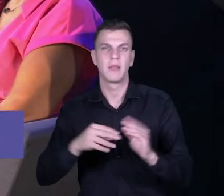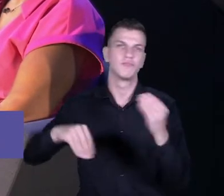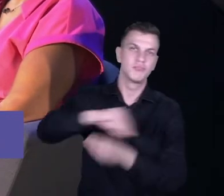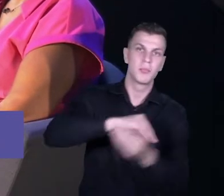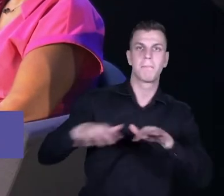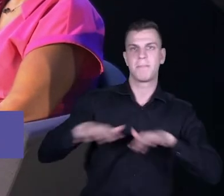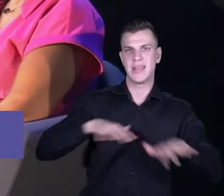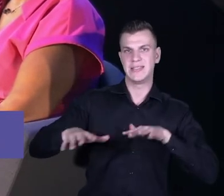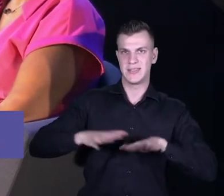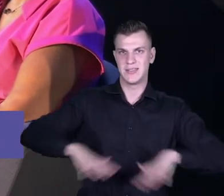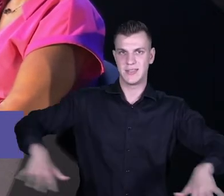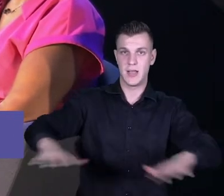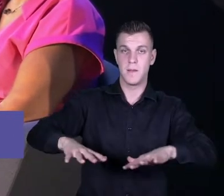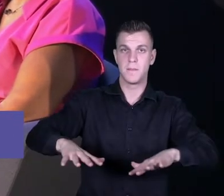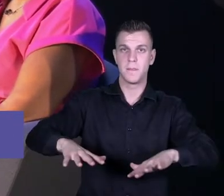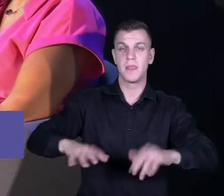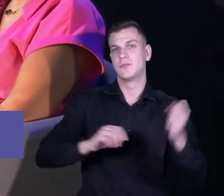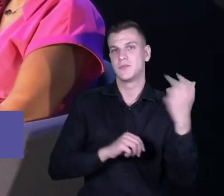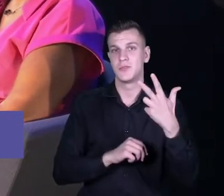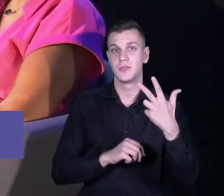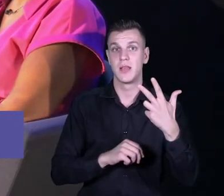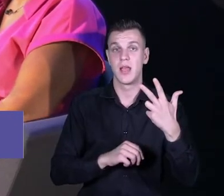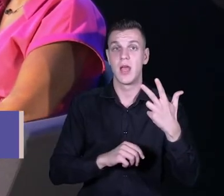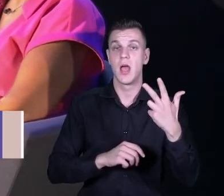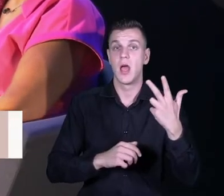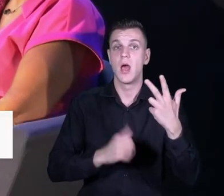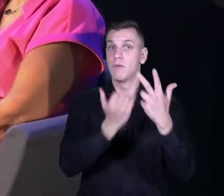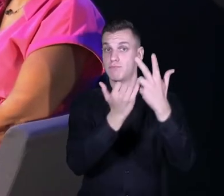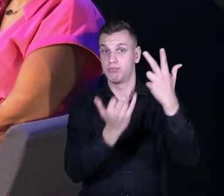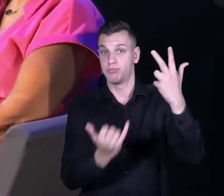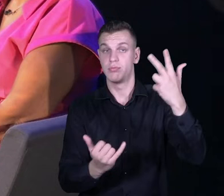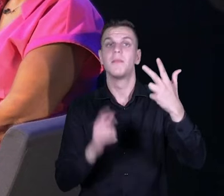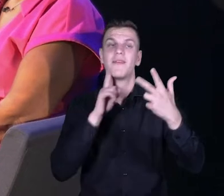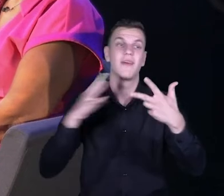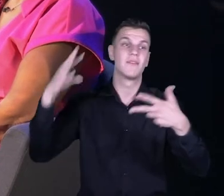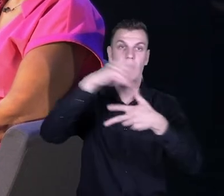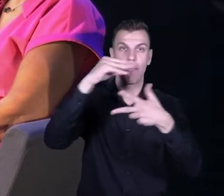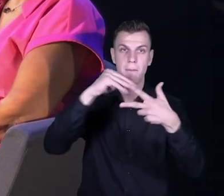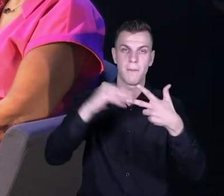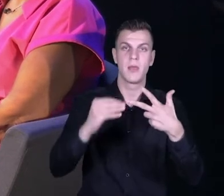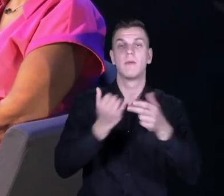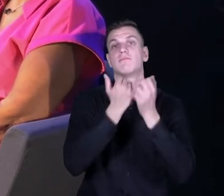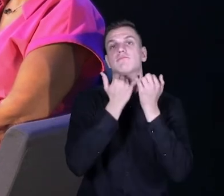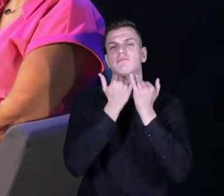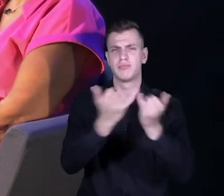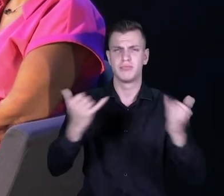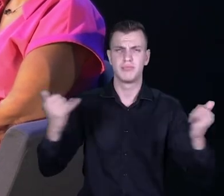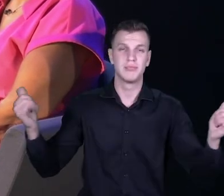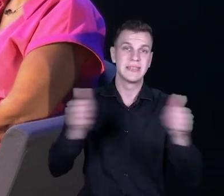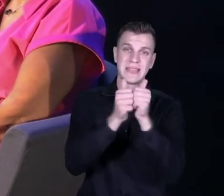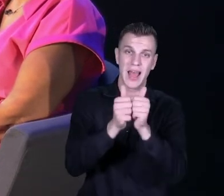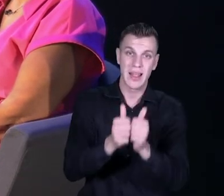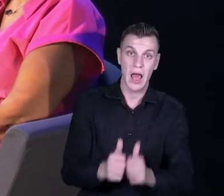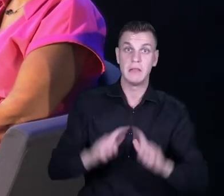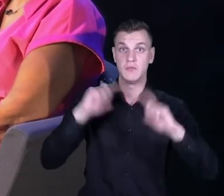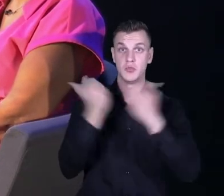Nie sposób tutaj wymienić wszystkich zadań, które się mieszczą w tych obszarach, bo też i te zadania w tych obszarach, one